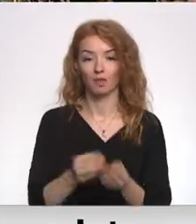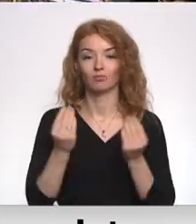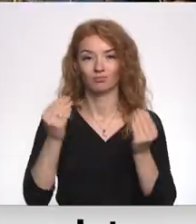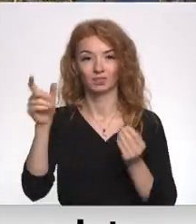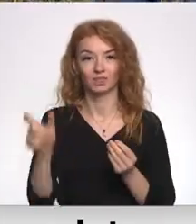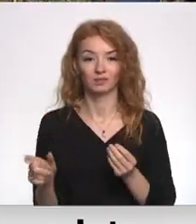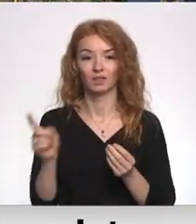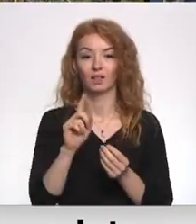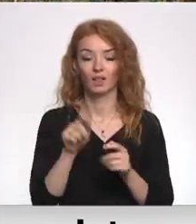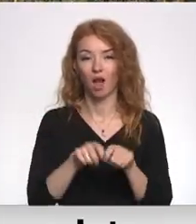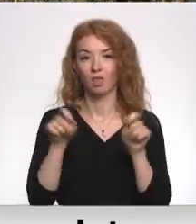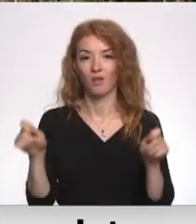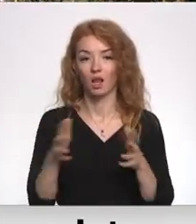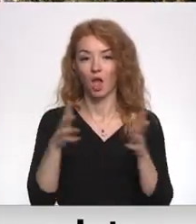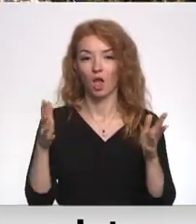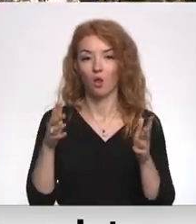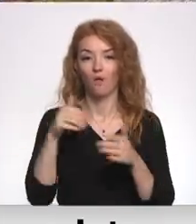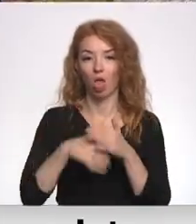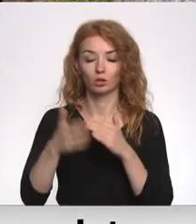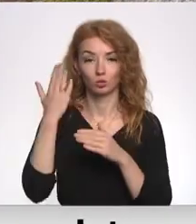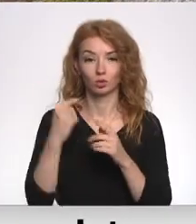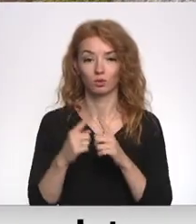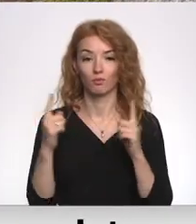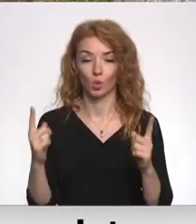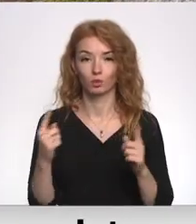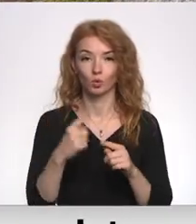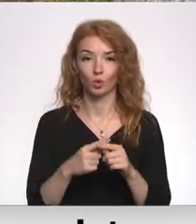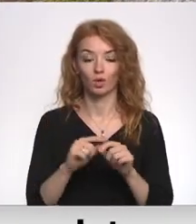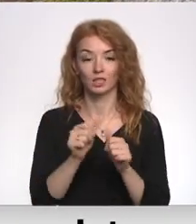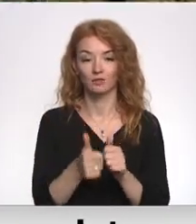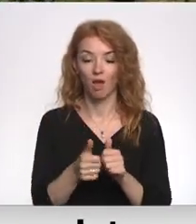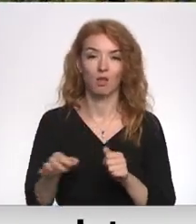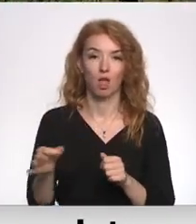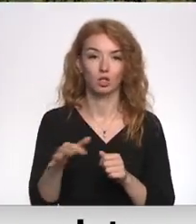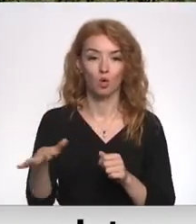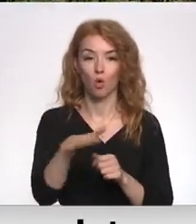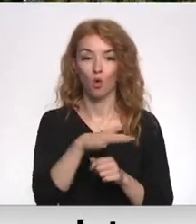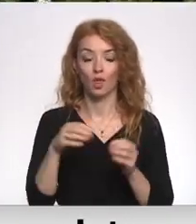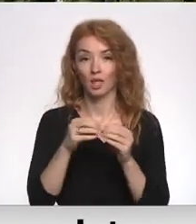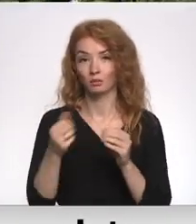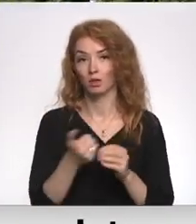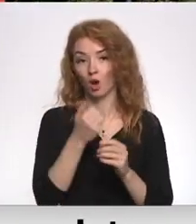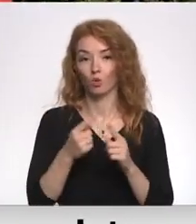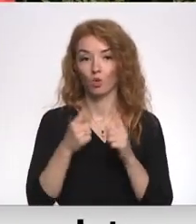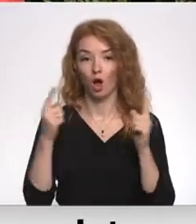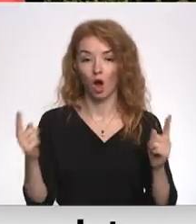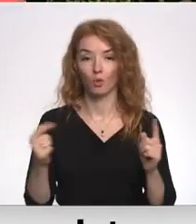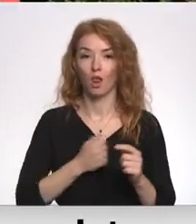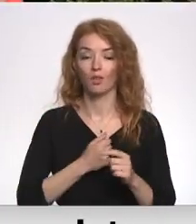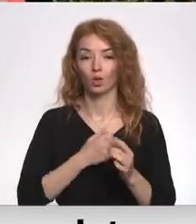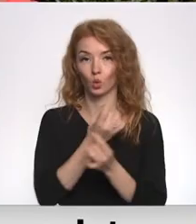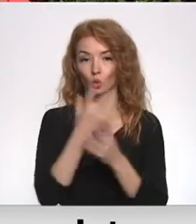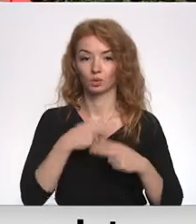ir atvēris veselu vēstures lapu, sikā Latvijas valsts izveidē tā reģionā attīstībā, jo te jau 10 gadu garumā Latgaliešu